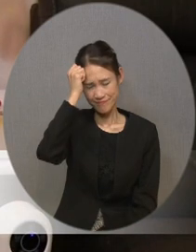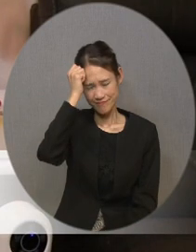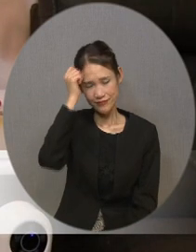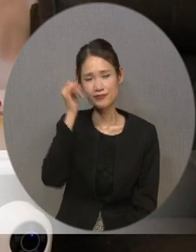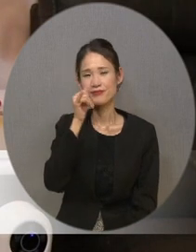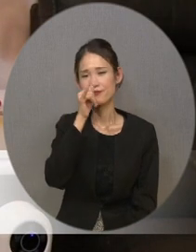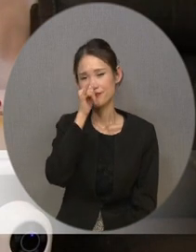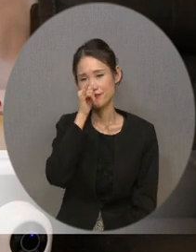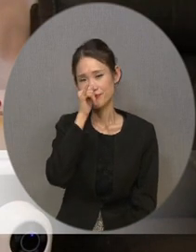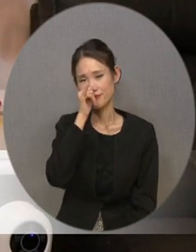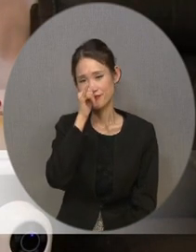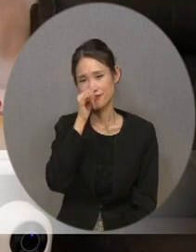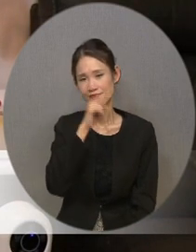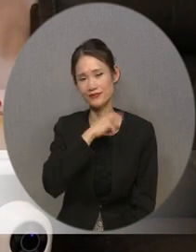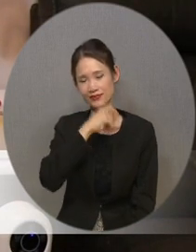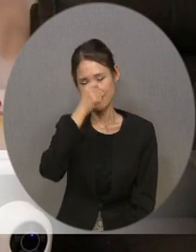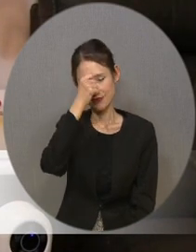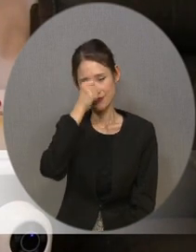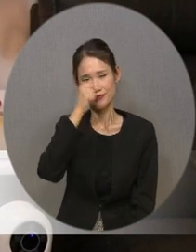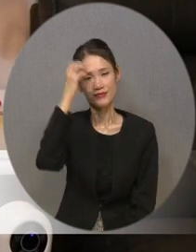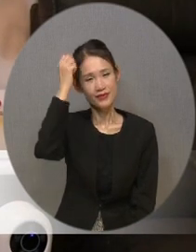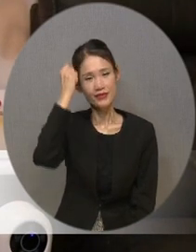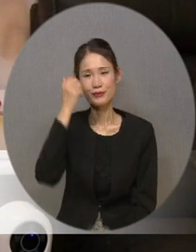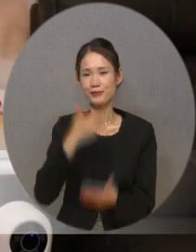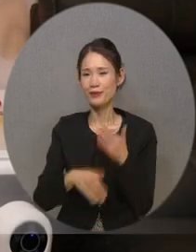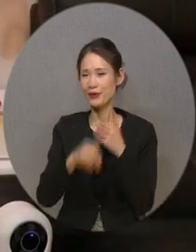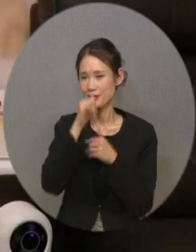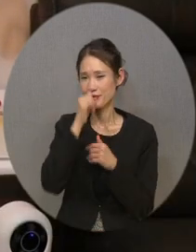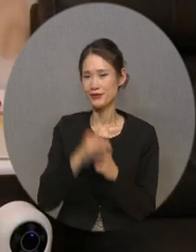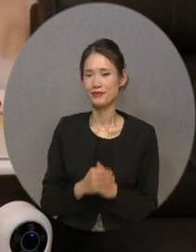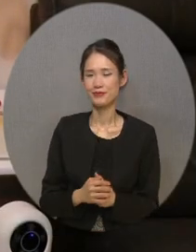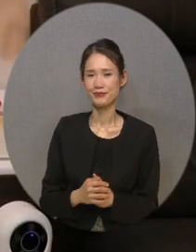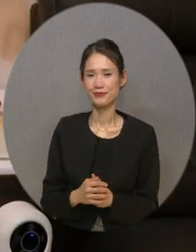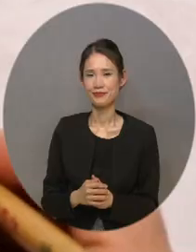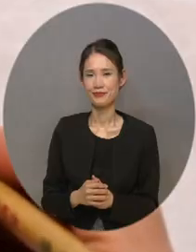선해서 너무 그 제일 그 기억에 남습니다.